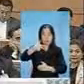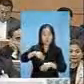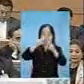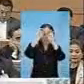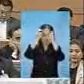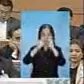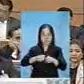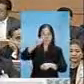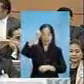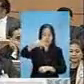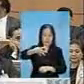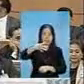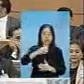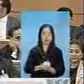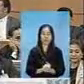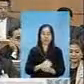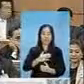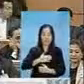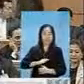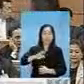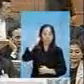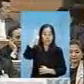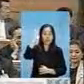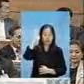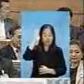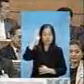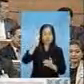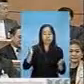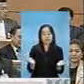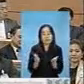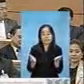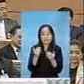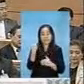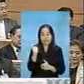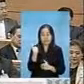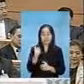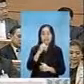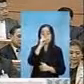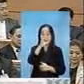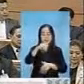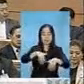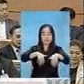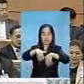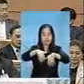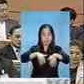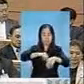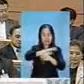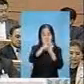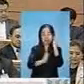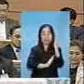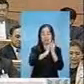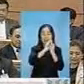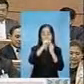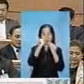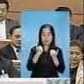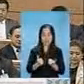ด็นแล้วก็จะยกมือสนับสนุนแล้วก็กราบเรียนไปยังพี่น้องประชาชนวันนี้เป็น